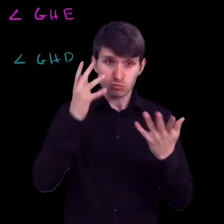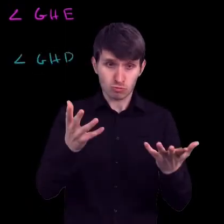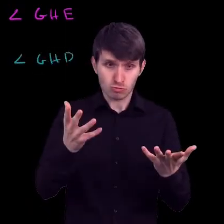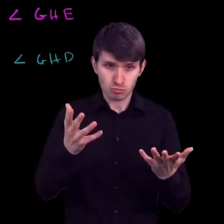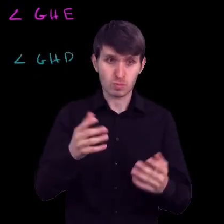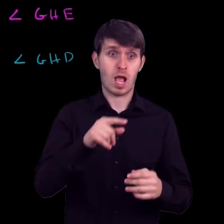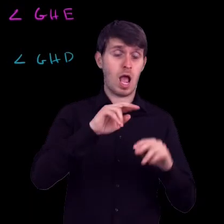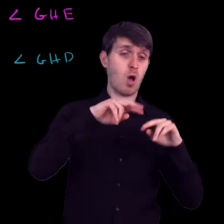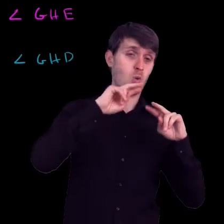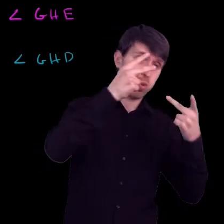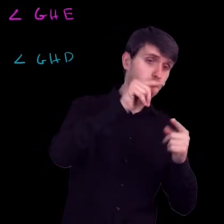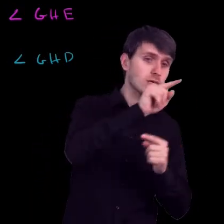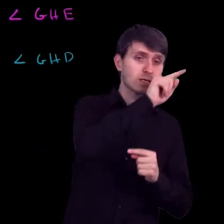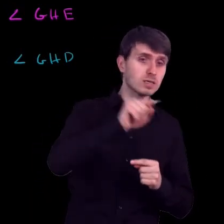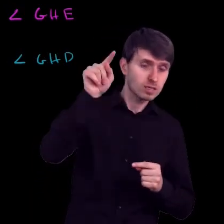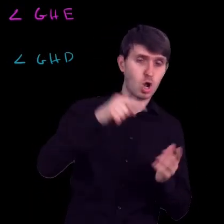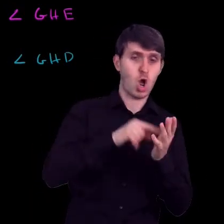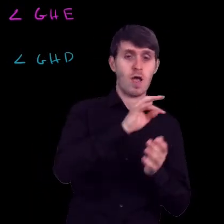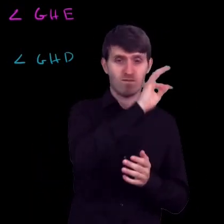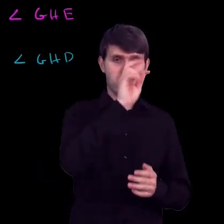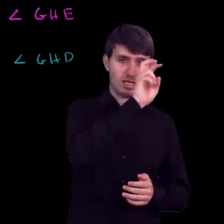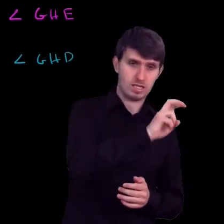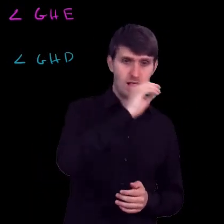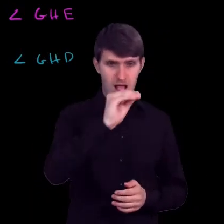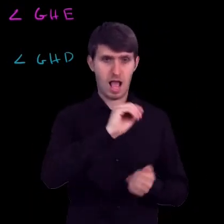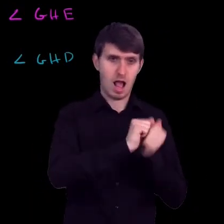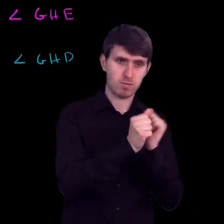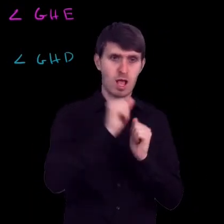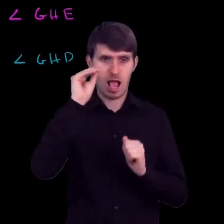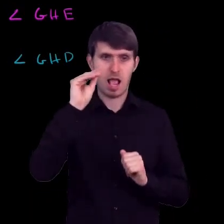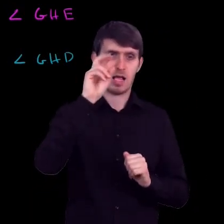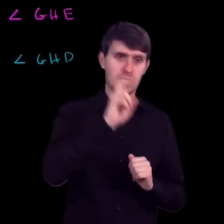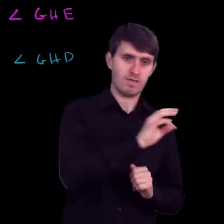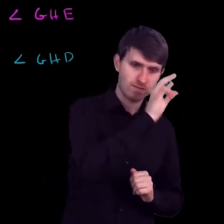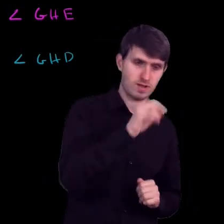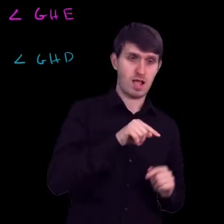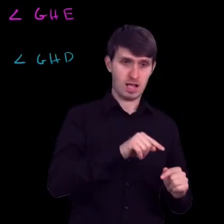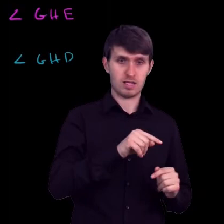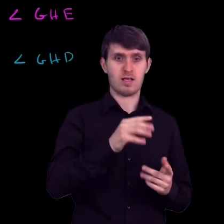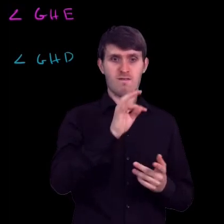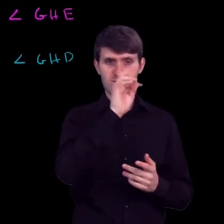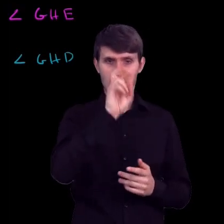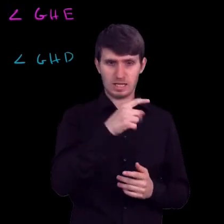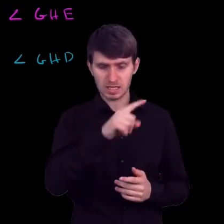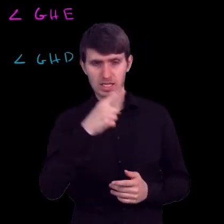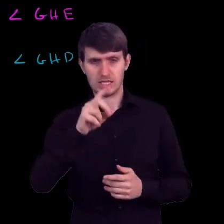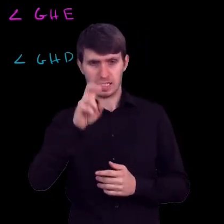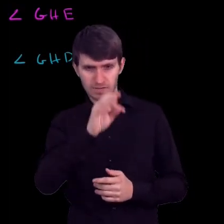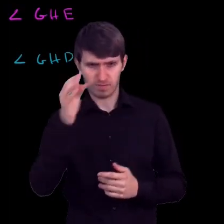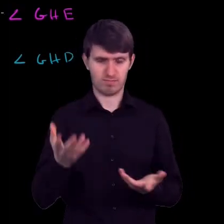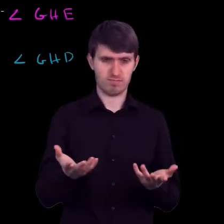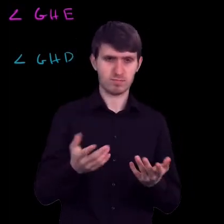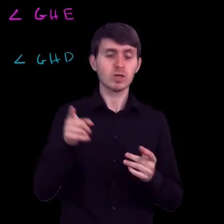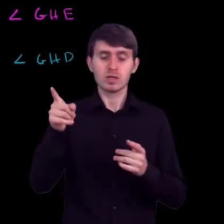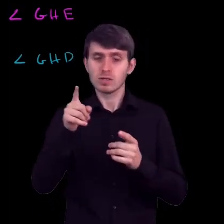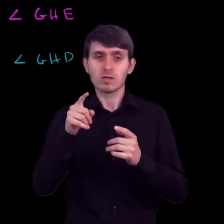Rozumiecie już? Ten kąt nazywałby się F, H, E albo E, H, F. A ten F, H, D albo